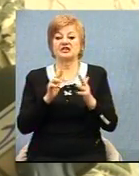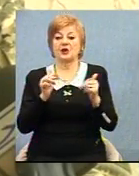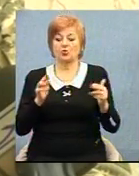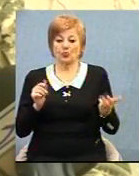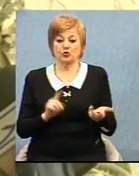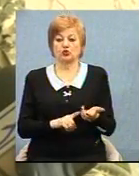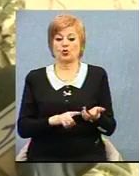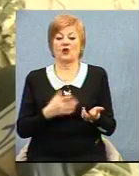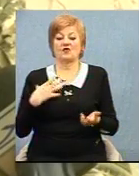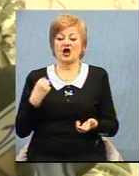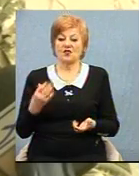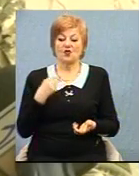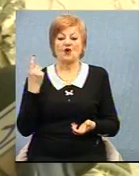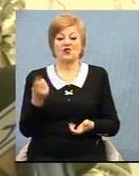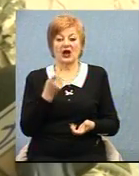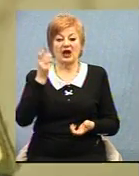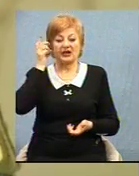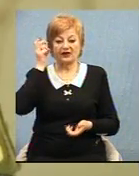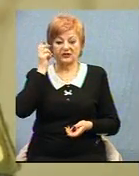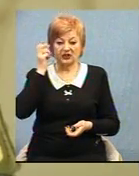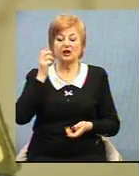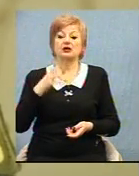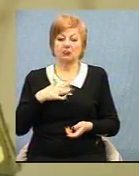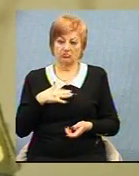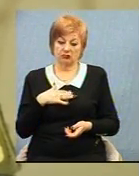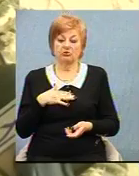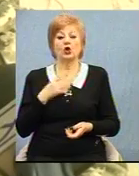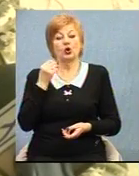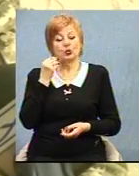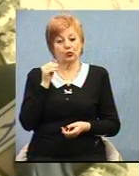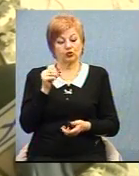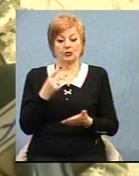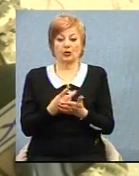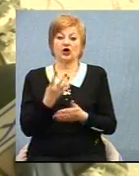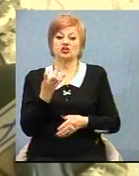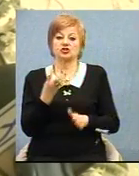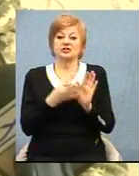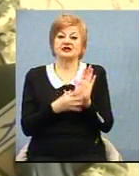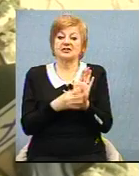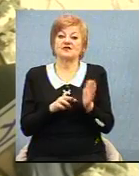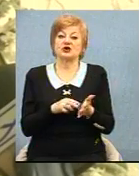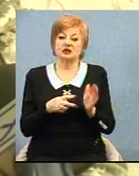Днепропетровск, Львов, Харьков, Киев, мы, конечно, выглядим лучше. У нас 490 план,